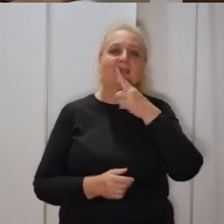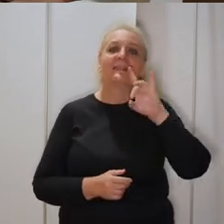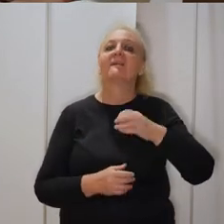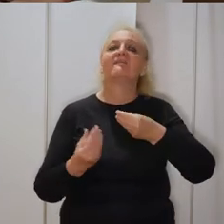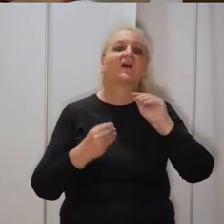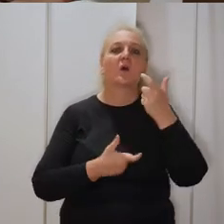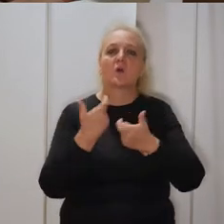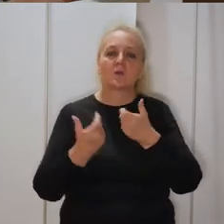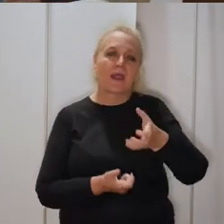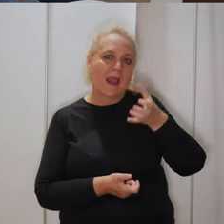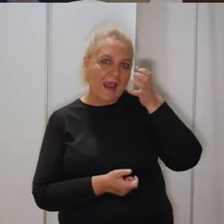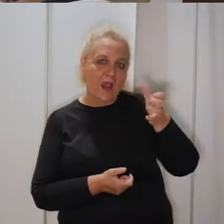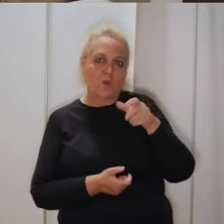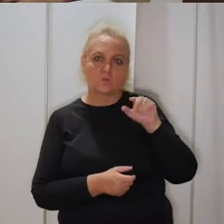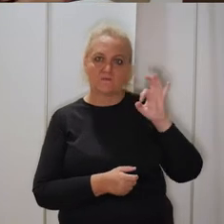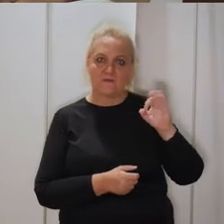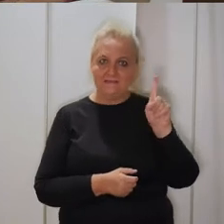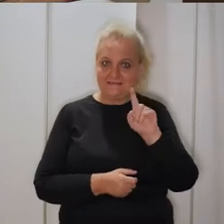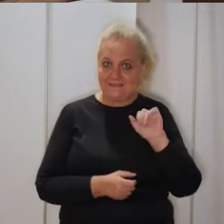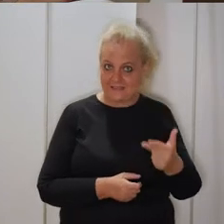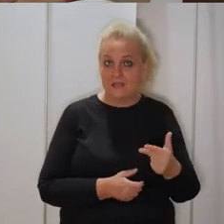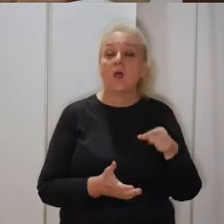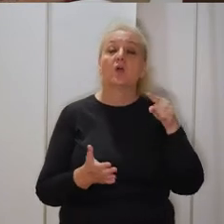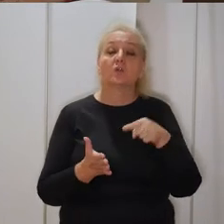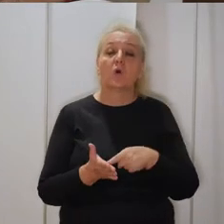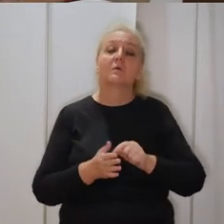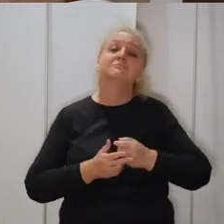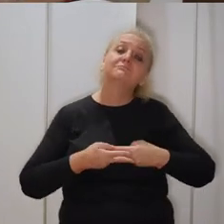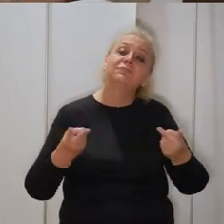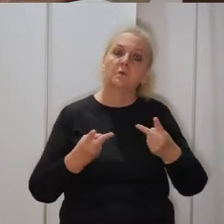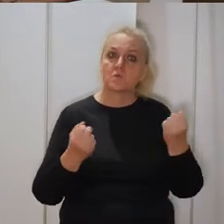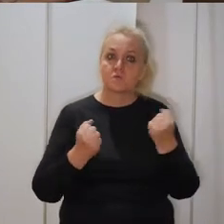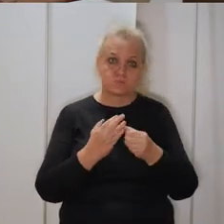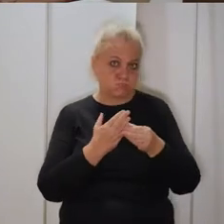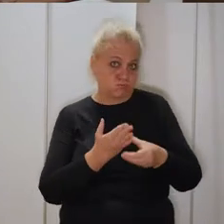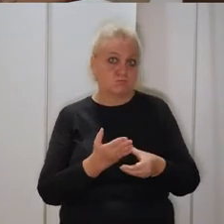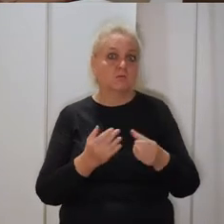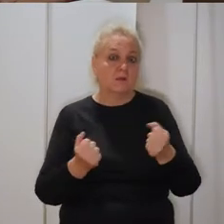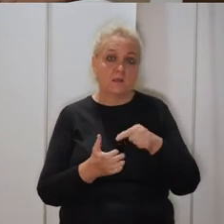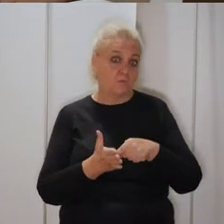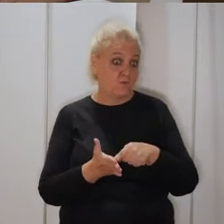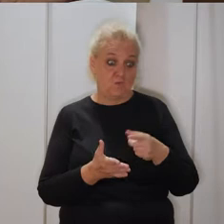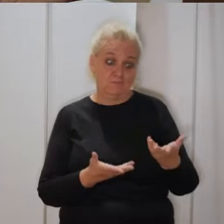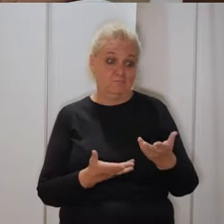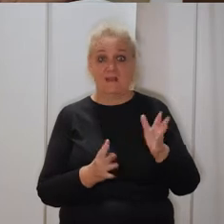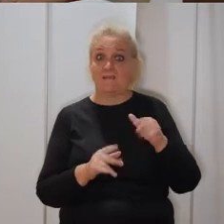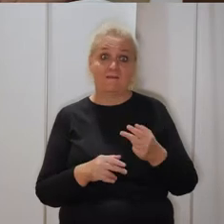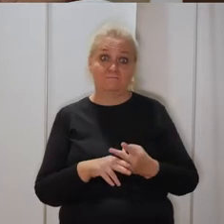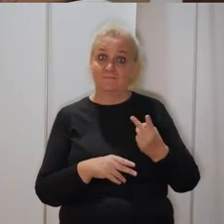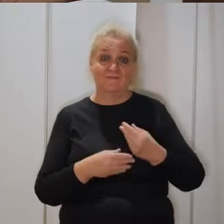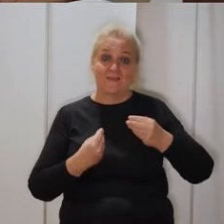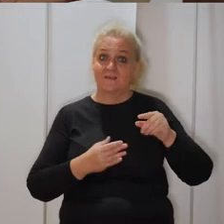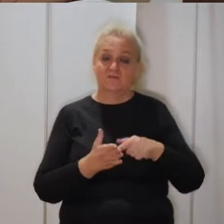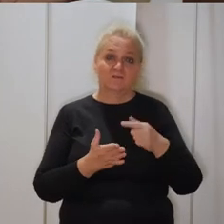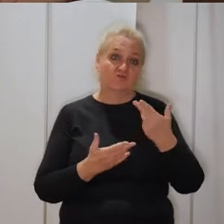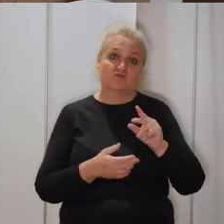najczęściej robi autorskie ziny. I niektóre z nich to są publikacje całkiem grube, jak na tak zwany zin. Marta, ty z